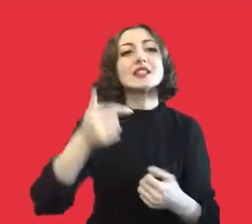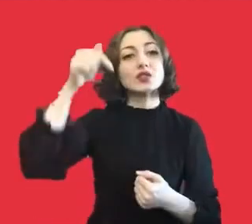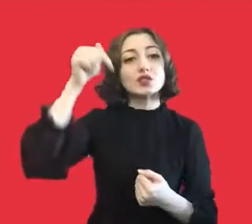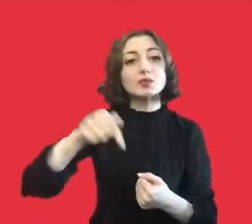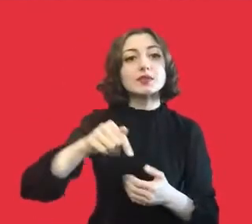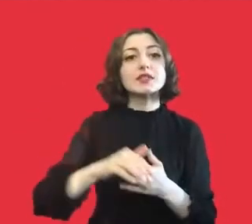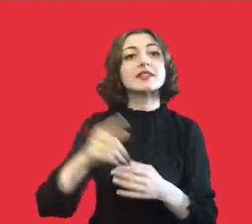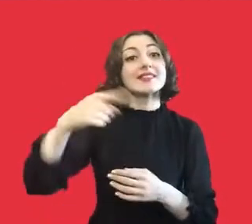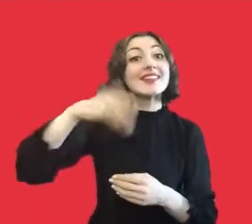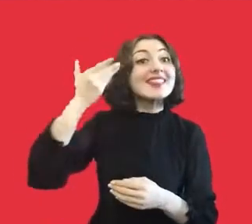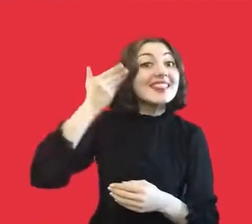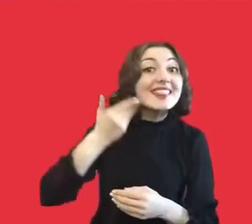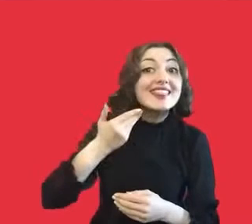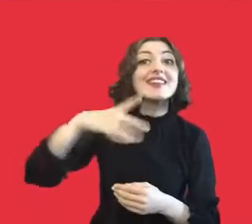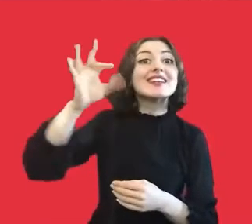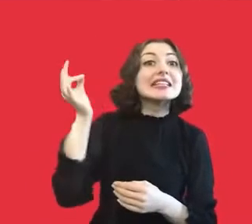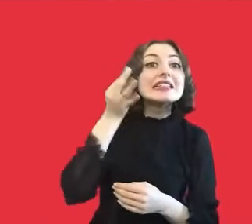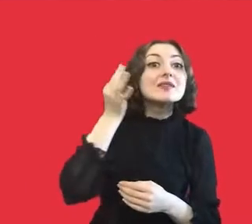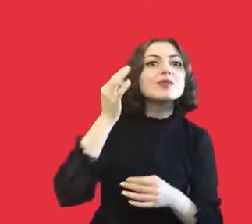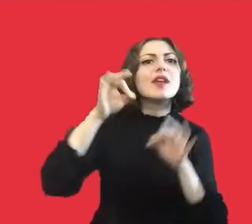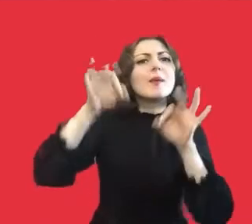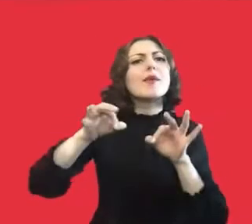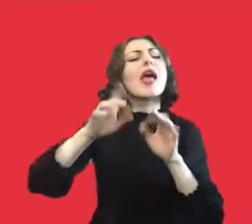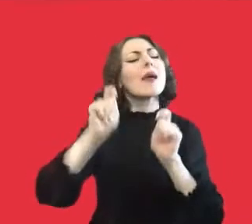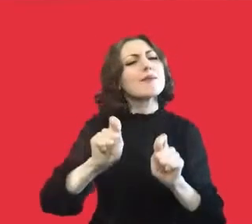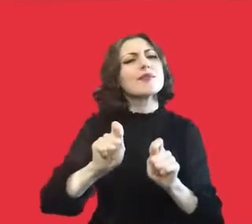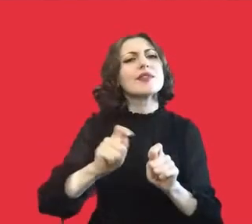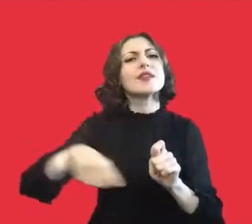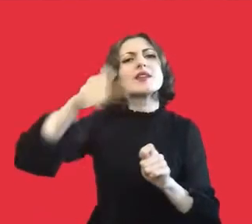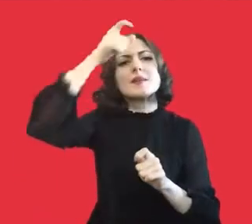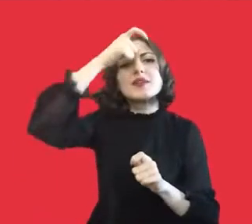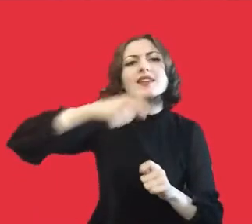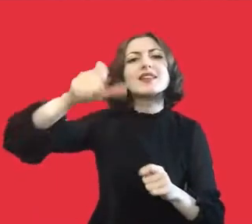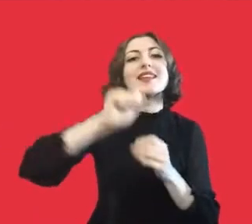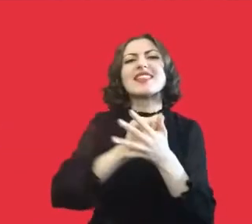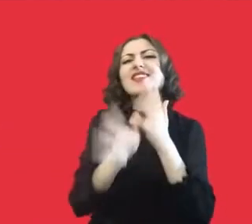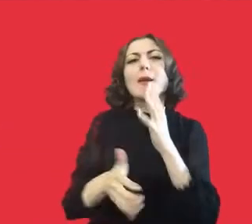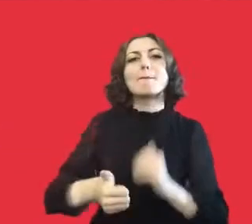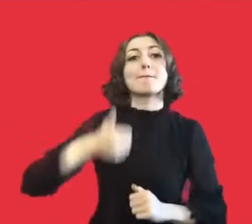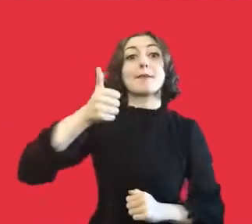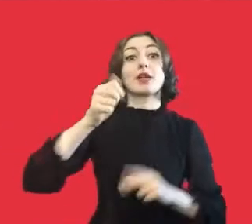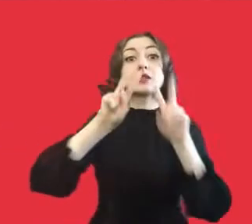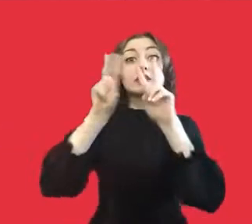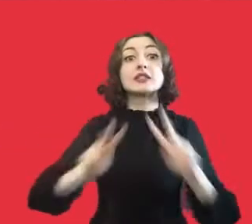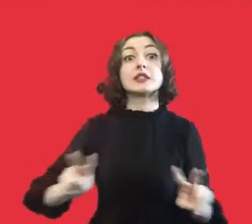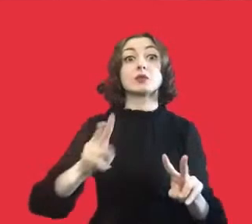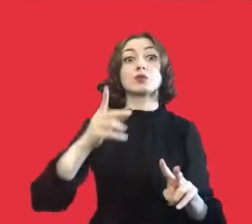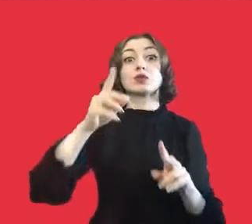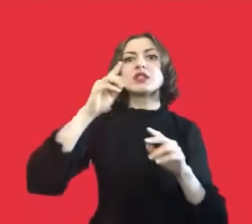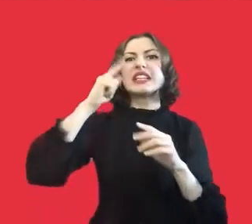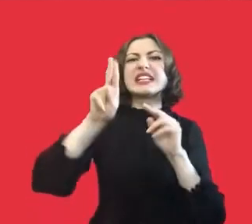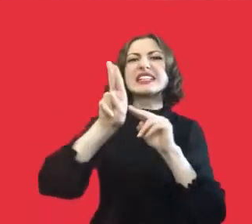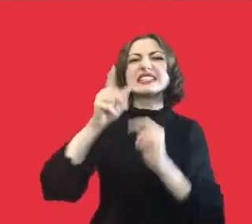dinleyen, izleyenler için hemen bu girişi yapalım. Türk Kızılayı Genel Başkanı ve de Uluslararası Kızıl Haç ve Kızılay